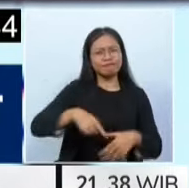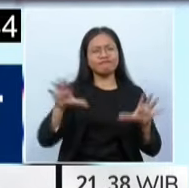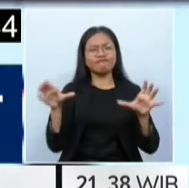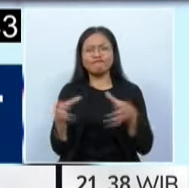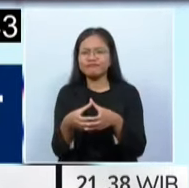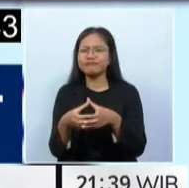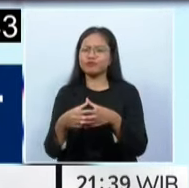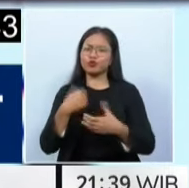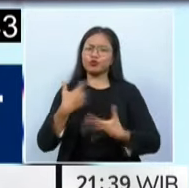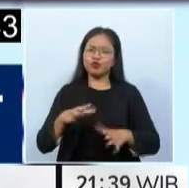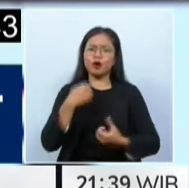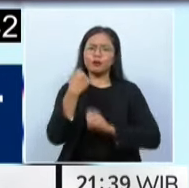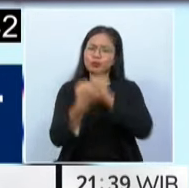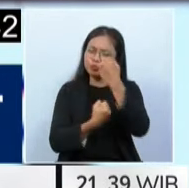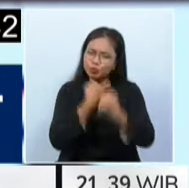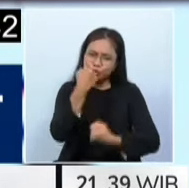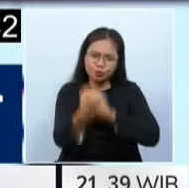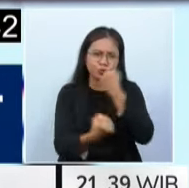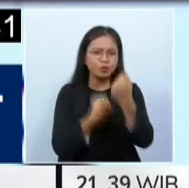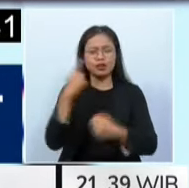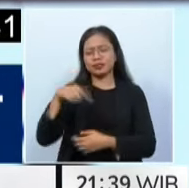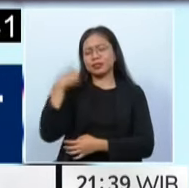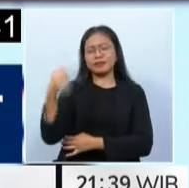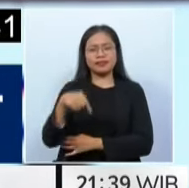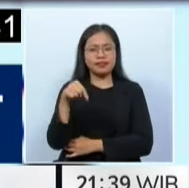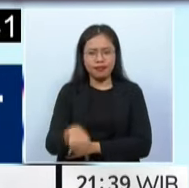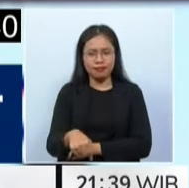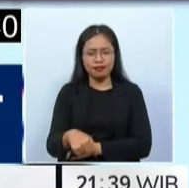sehingga kita seperti sekarang siap